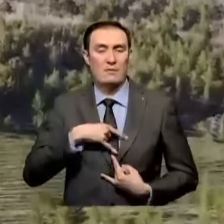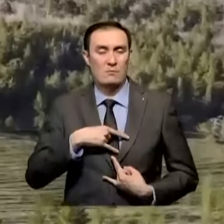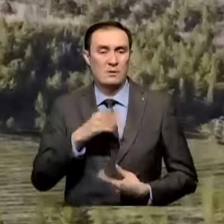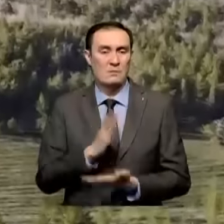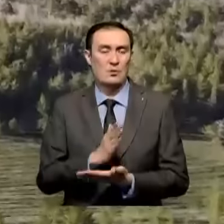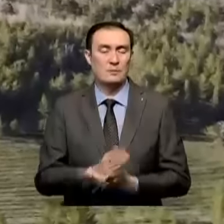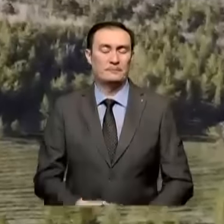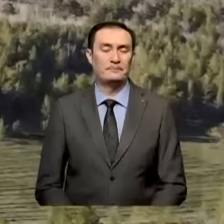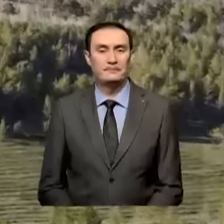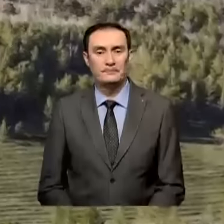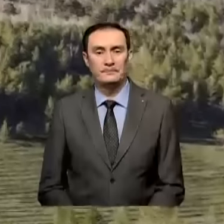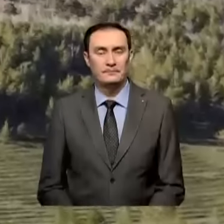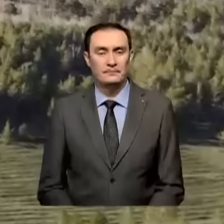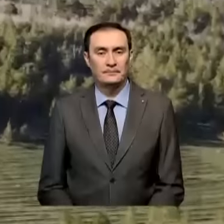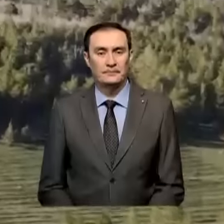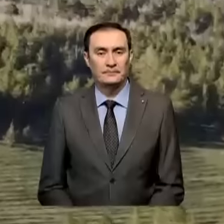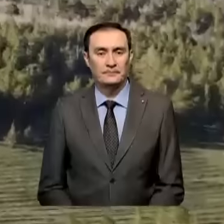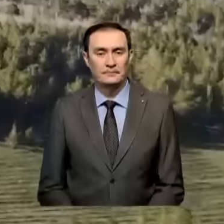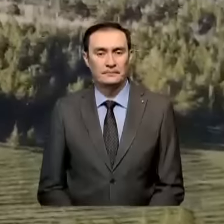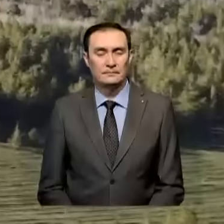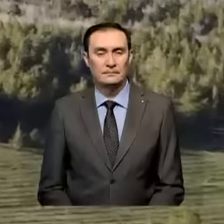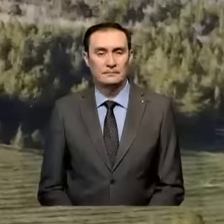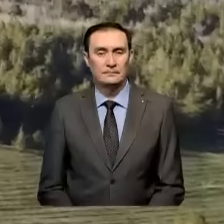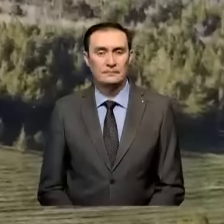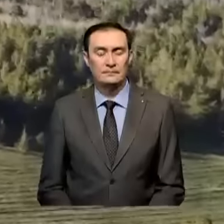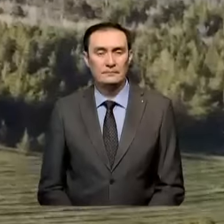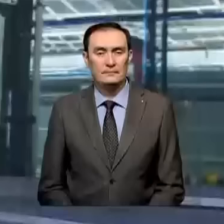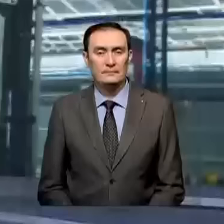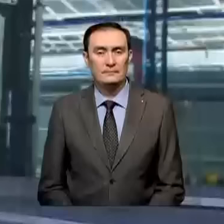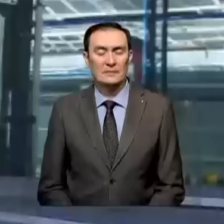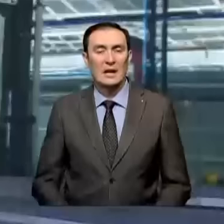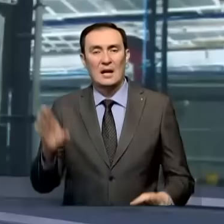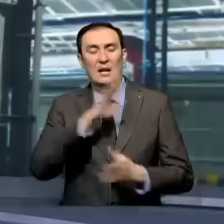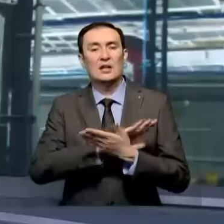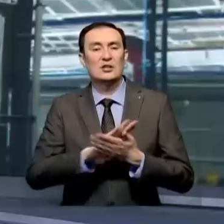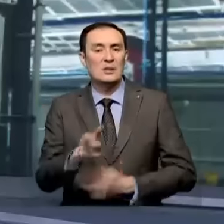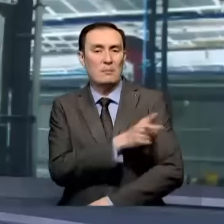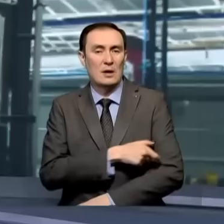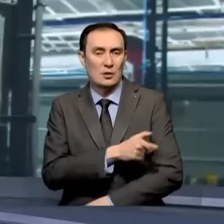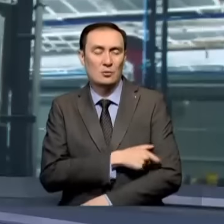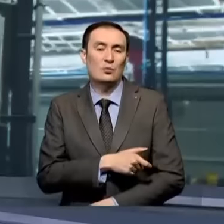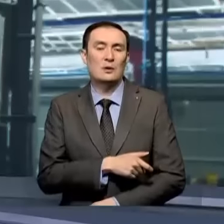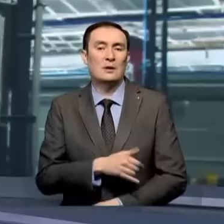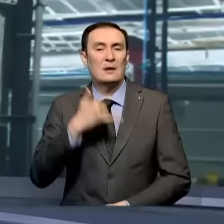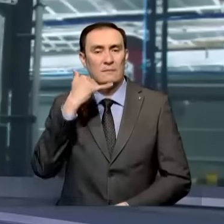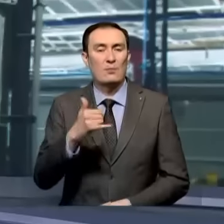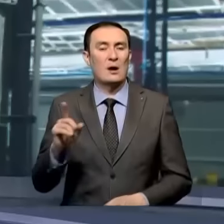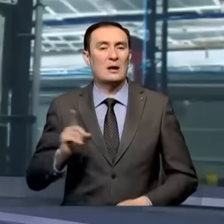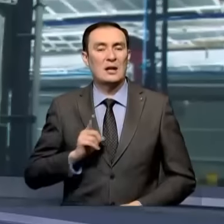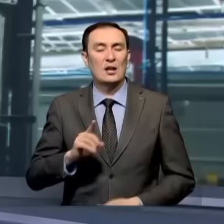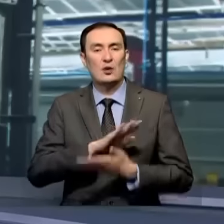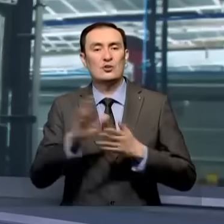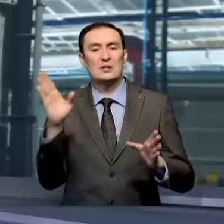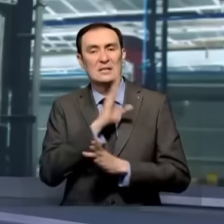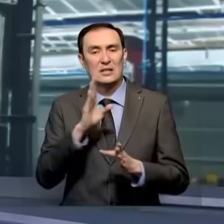Ербул Абишев, Даурет Кушкарбаев, из Павлодарской области, 24 КИЗ. Экологический патруль, горячую линию по охране